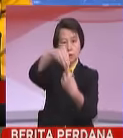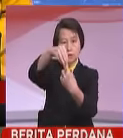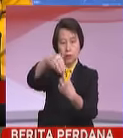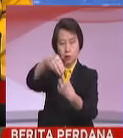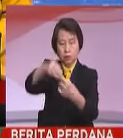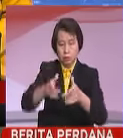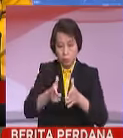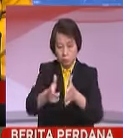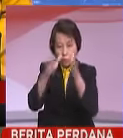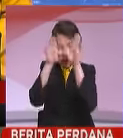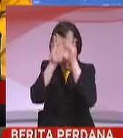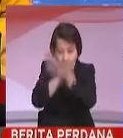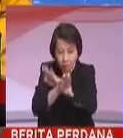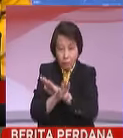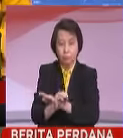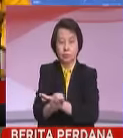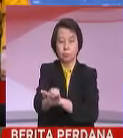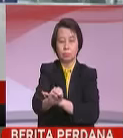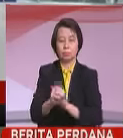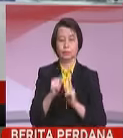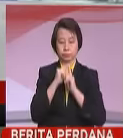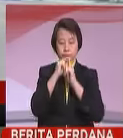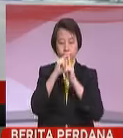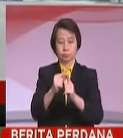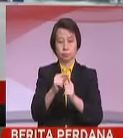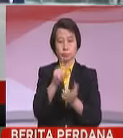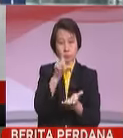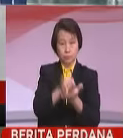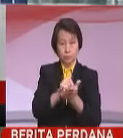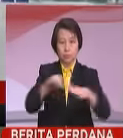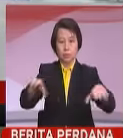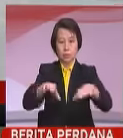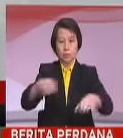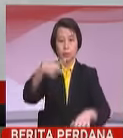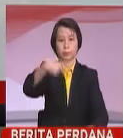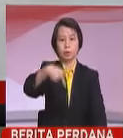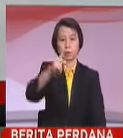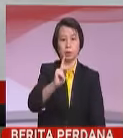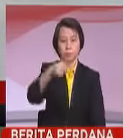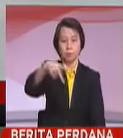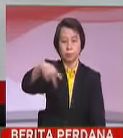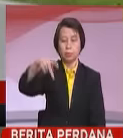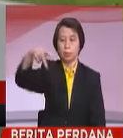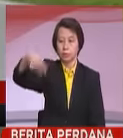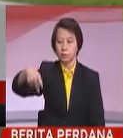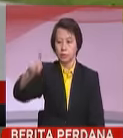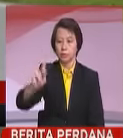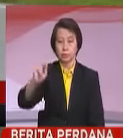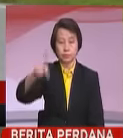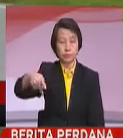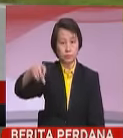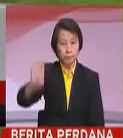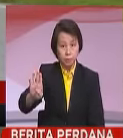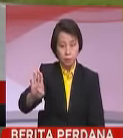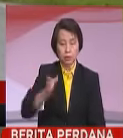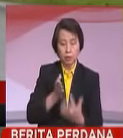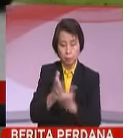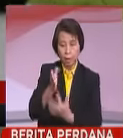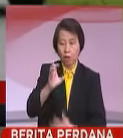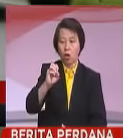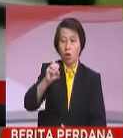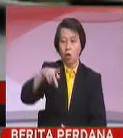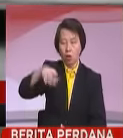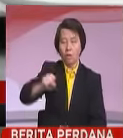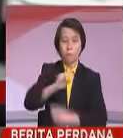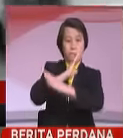di lorong-lorong tikus. Dalam satu kenyataan media mengenai pelaksanaan PKPP, PKPB boleh berkata melalui Ops